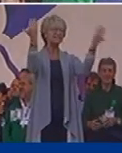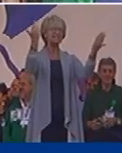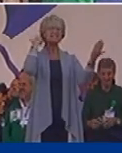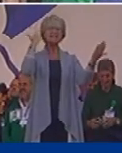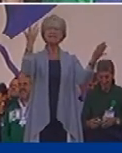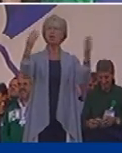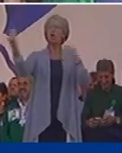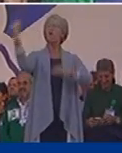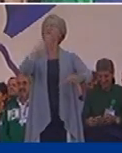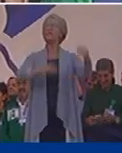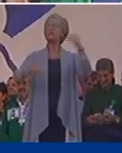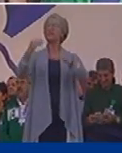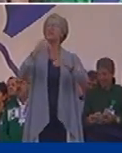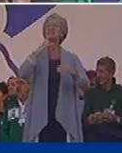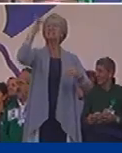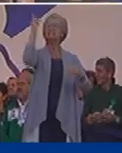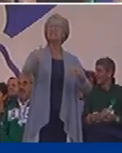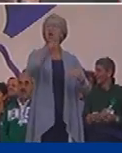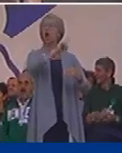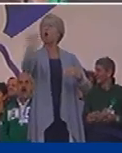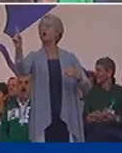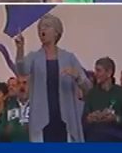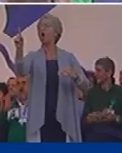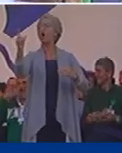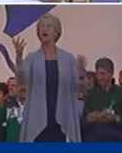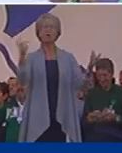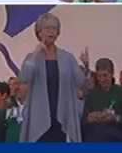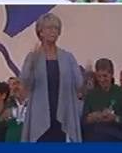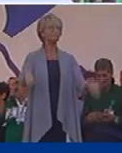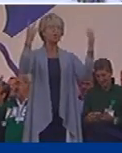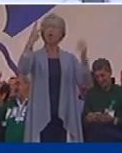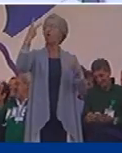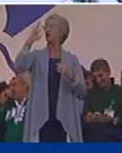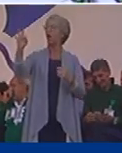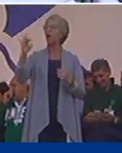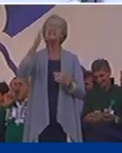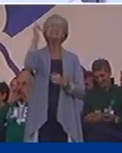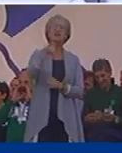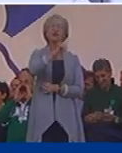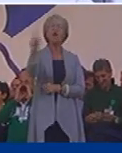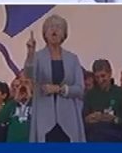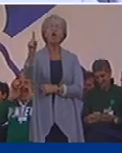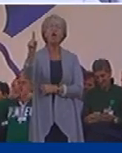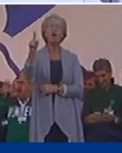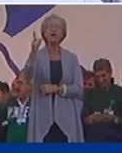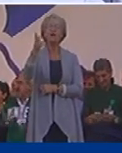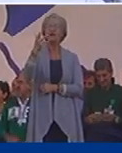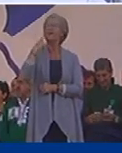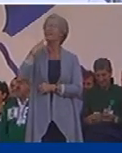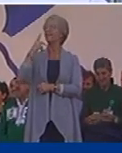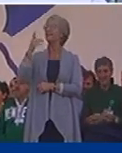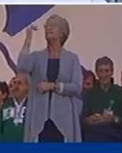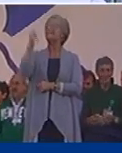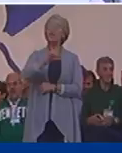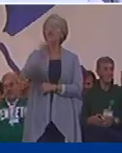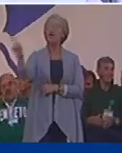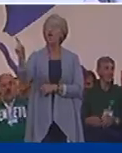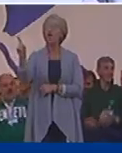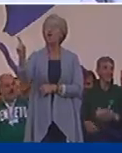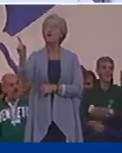referendum si vota sì o no? Sì o no? Sì o